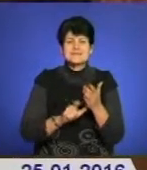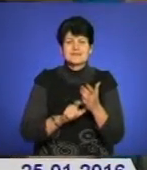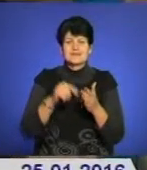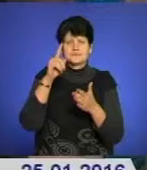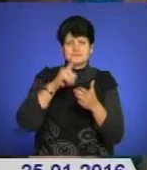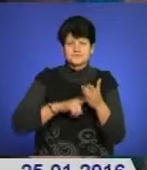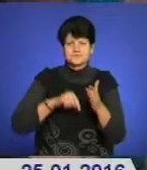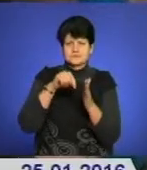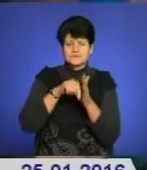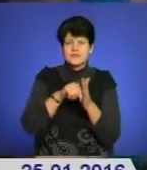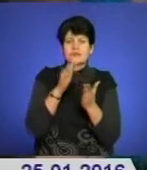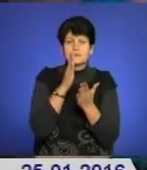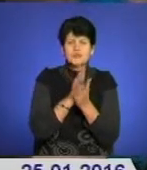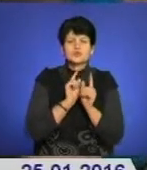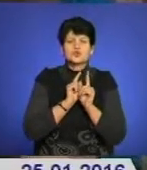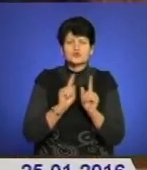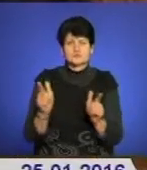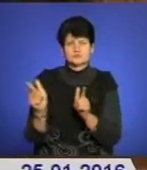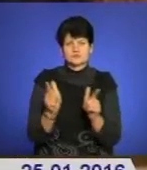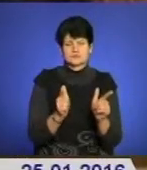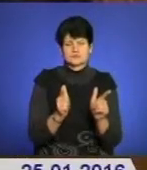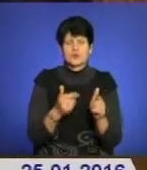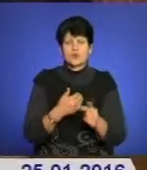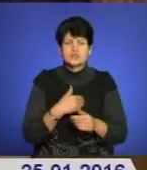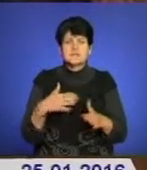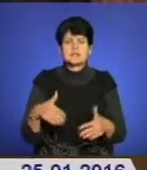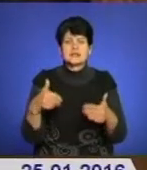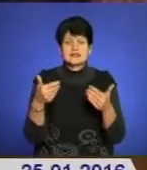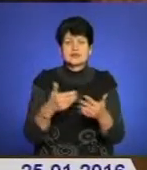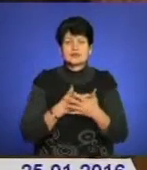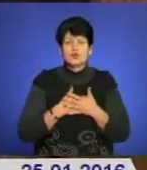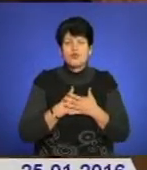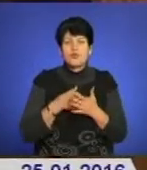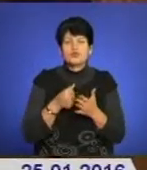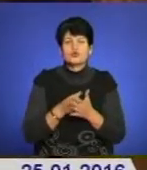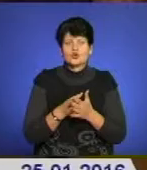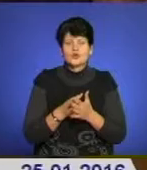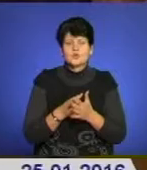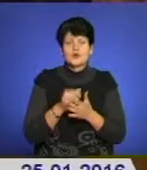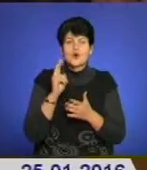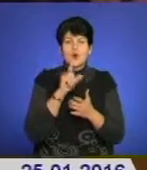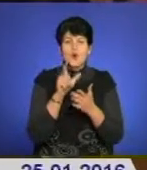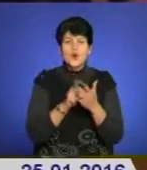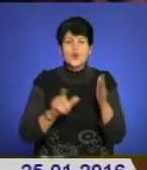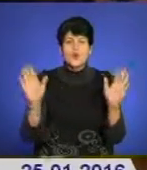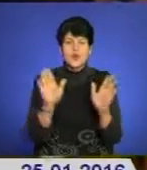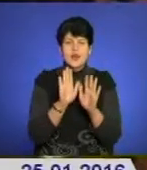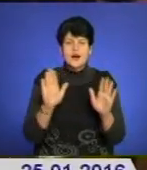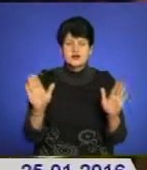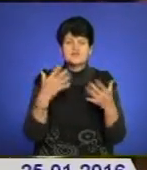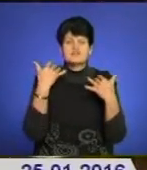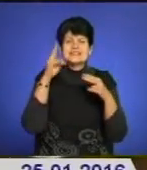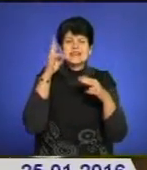вокалістки, вимагають особливої підготовки. Хочемо передати любов, до, по-перше, до колядки. Так як закінчується